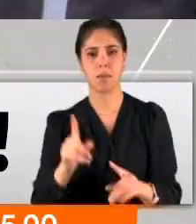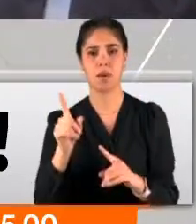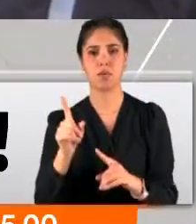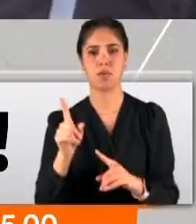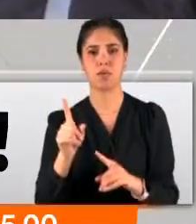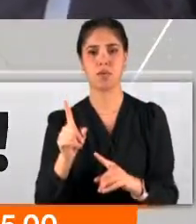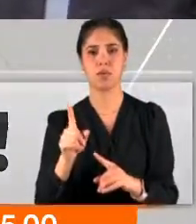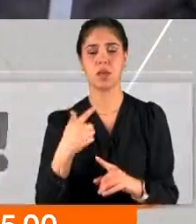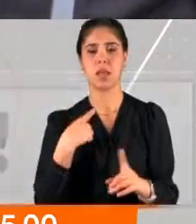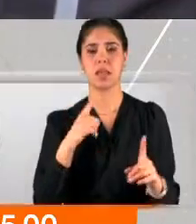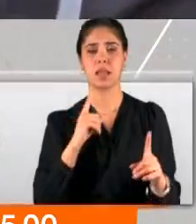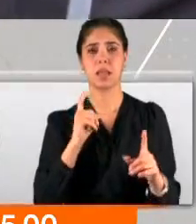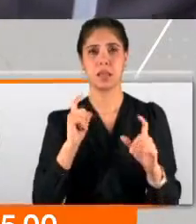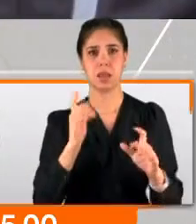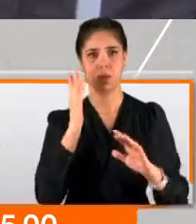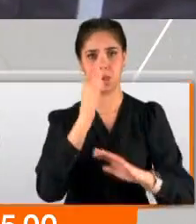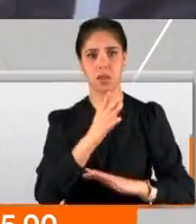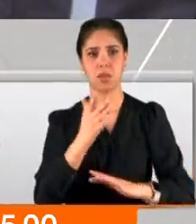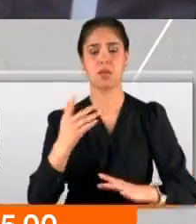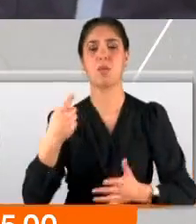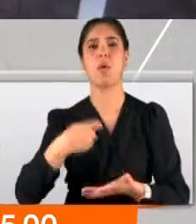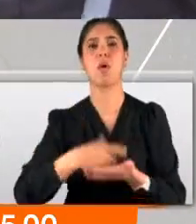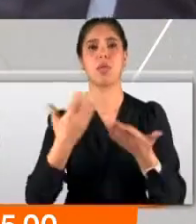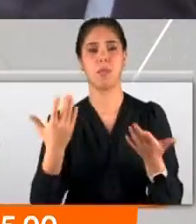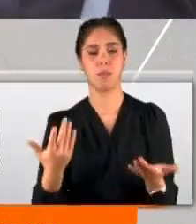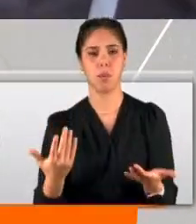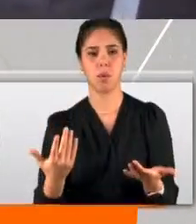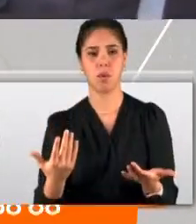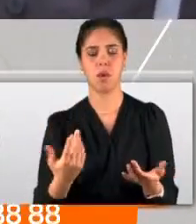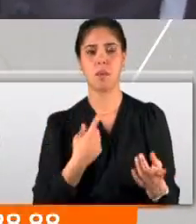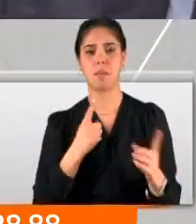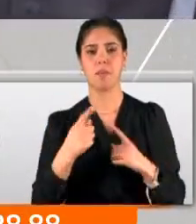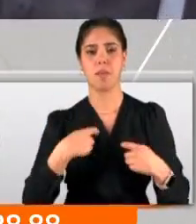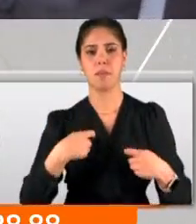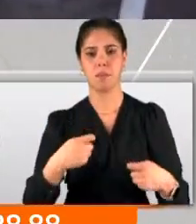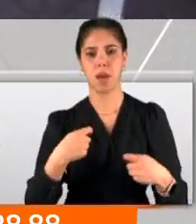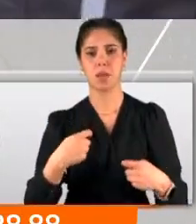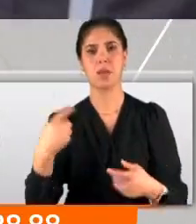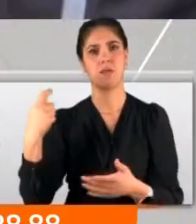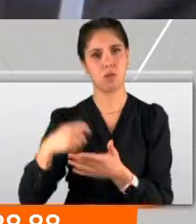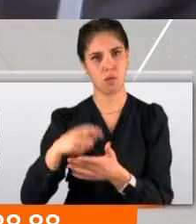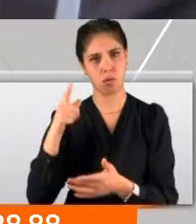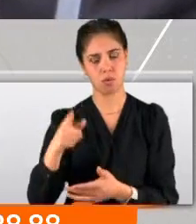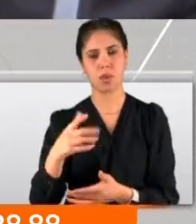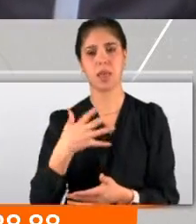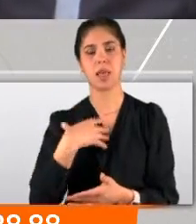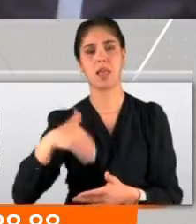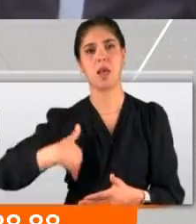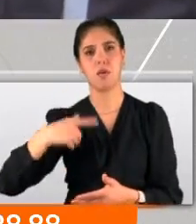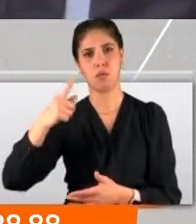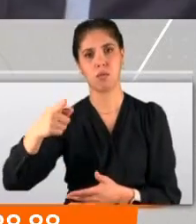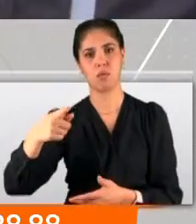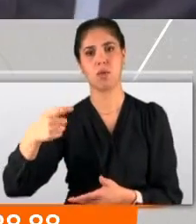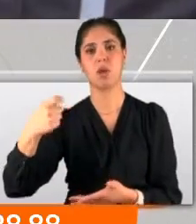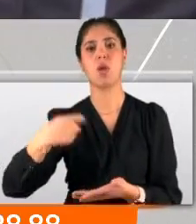Sirkeci sigortaya gittiğimde herhangi bir şey ücret ödemediler. Mahkeme masraf bedelini ödediler. Kendi avukatları da bana